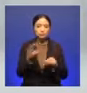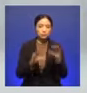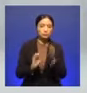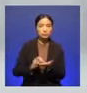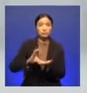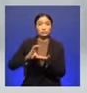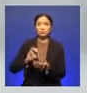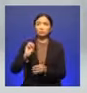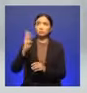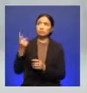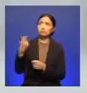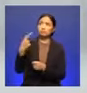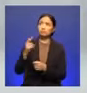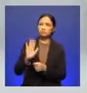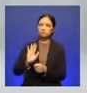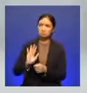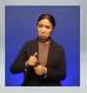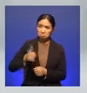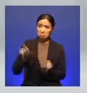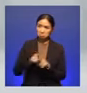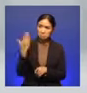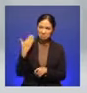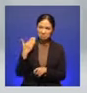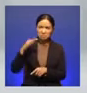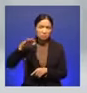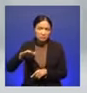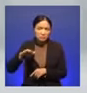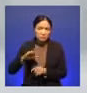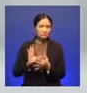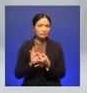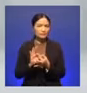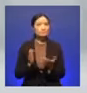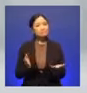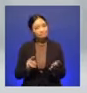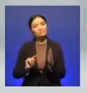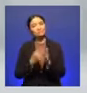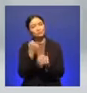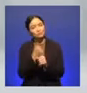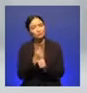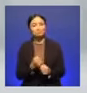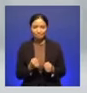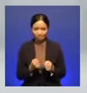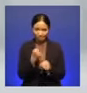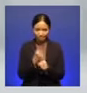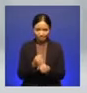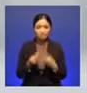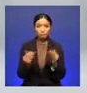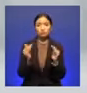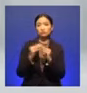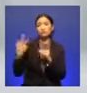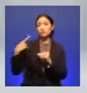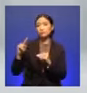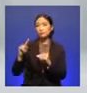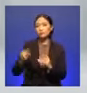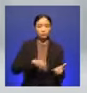สวัสดิการที่เคยจะได้รับเนี่ยจะดีเหมือนเดิมหรือเปล่าเพราะฉะนั้นผมว่าจุดเริ่มต้นก็อาจจะพยายามที่จะทำให้สิทธิประโยชน์ของ